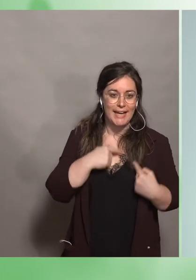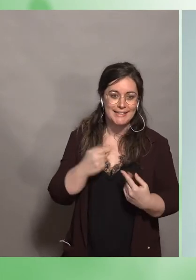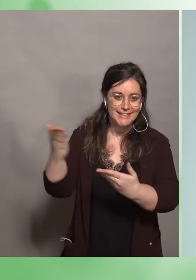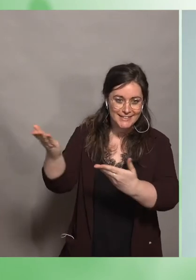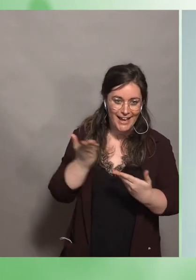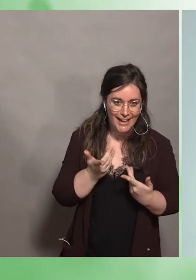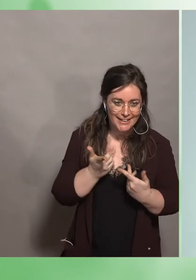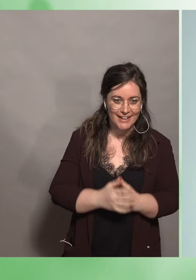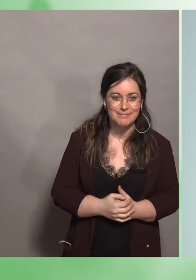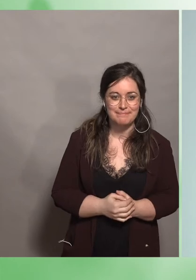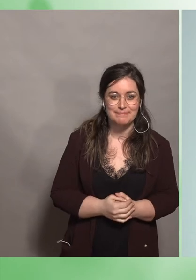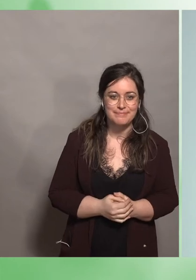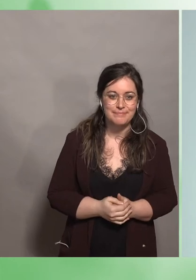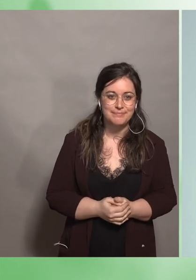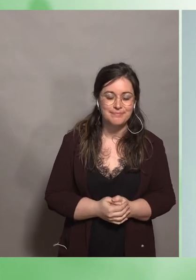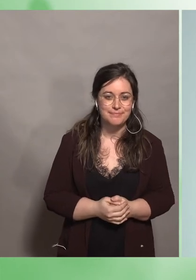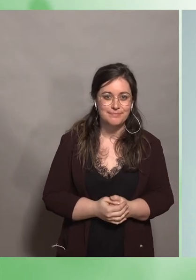eingeladen.